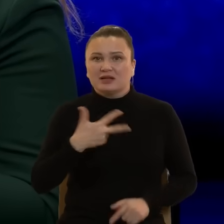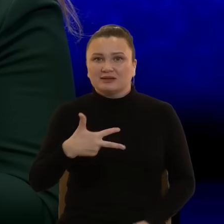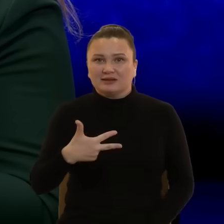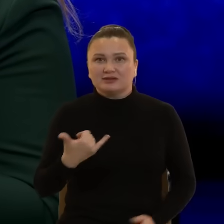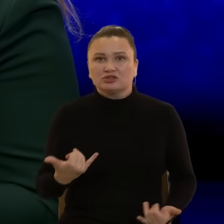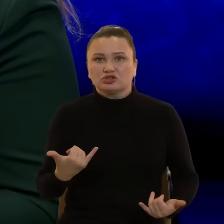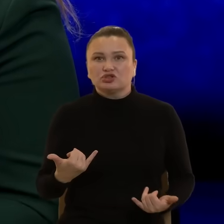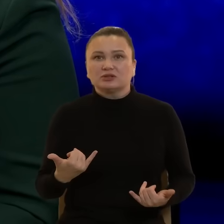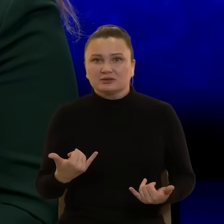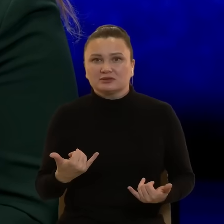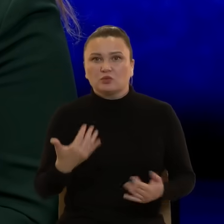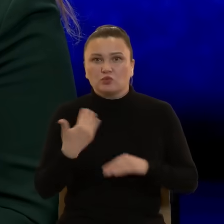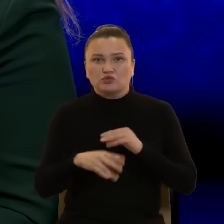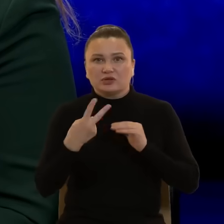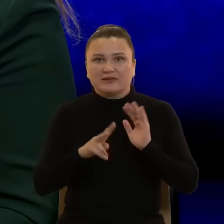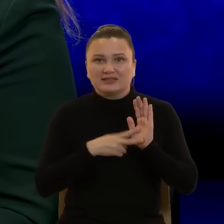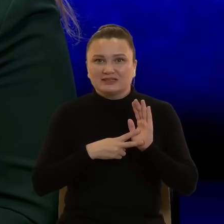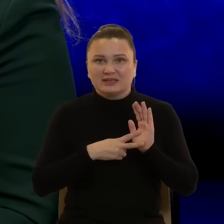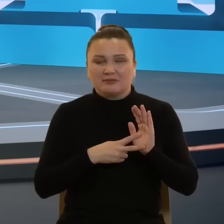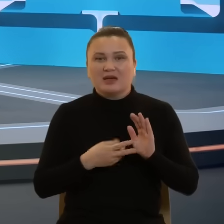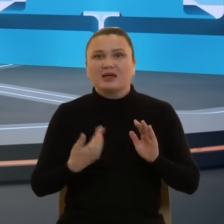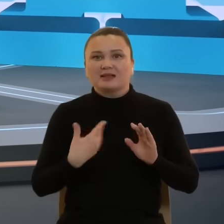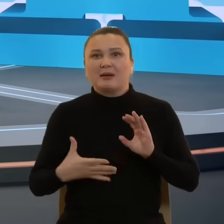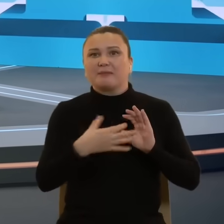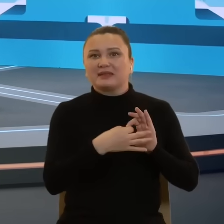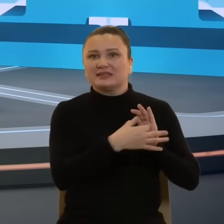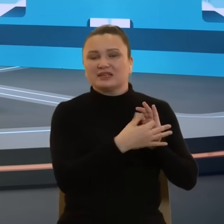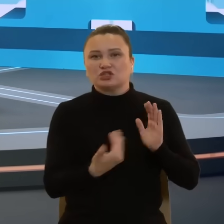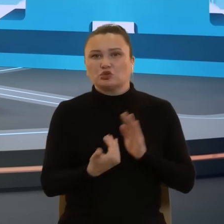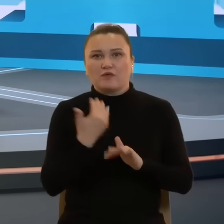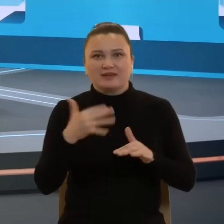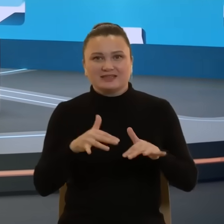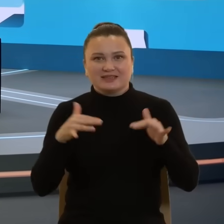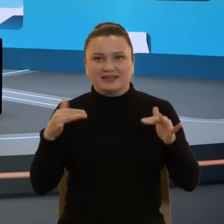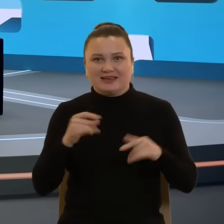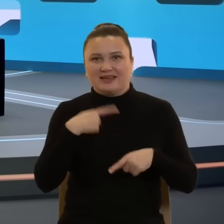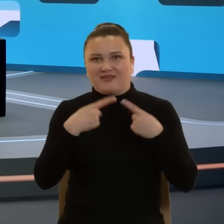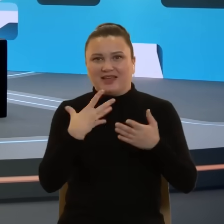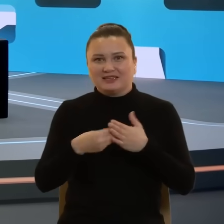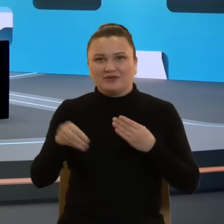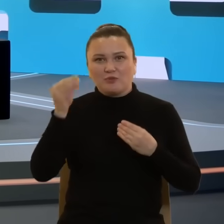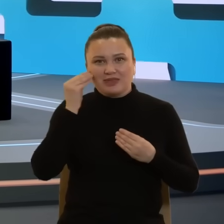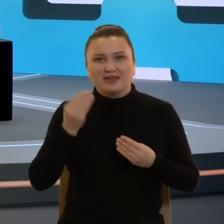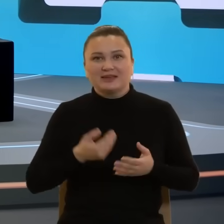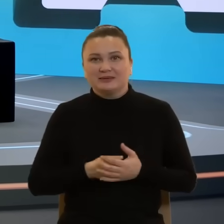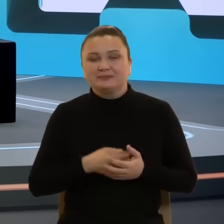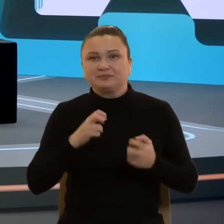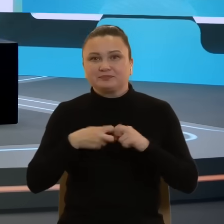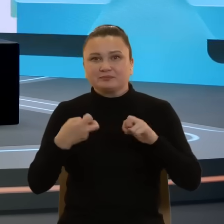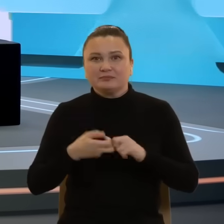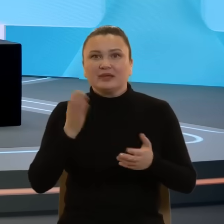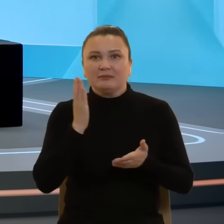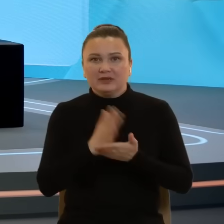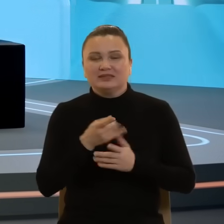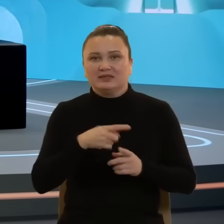30, сейчас уже 27. Ну, к нам присоединяются новые зрители и выражают свое мнение. В общем, проблема есть, и